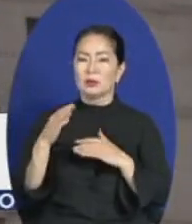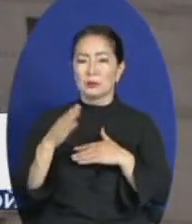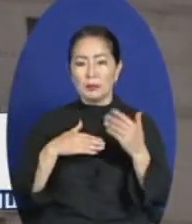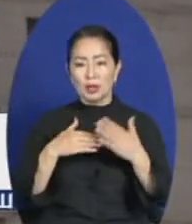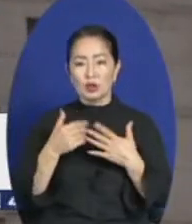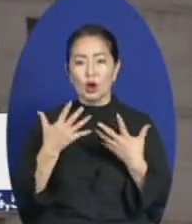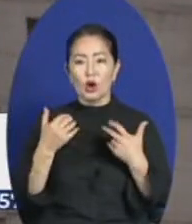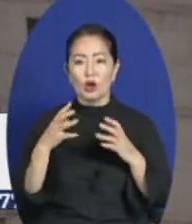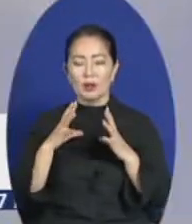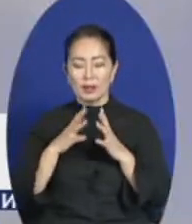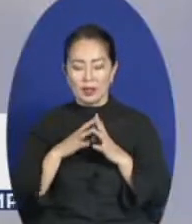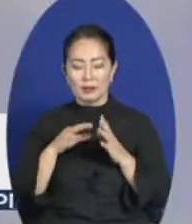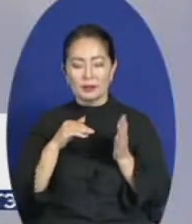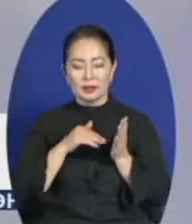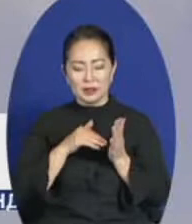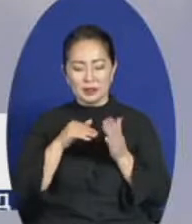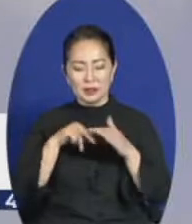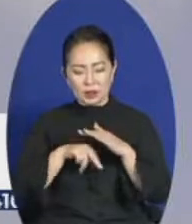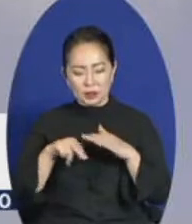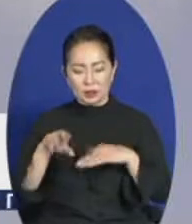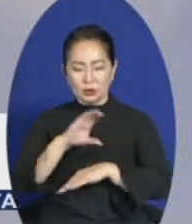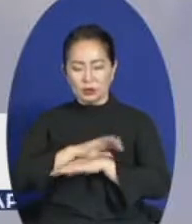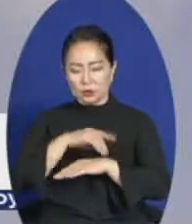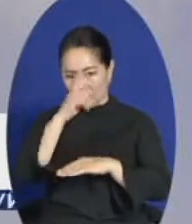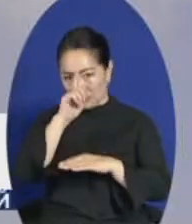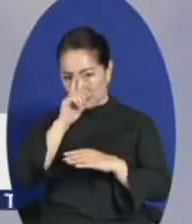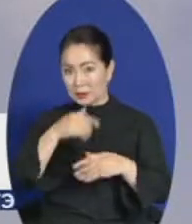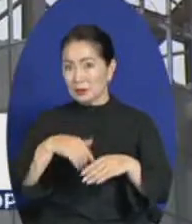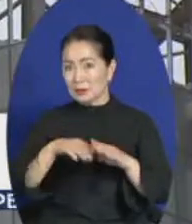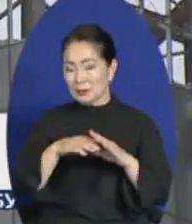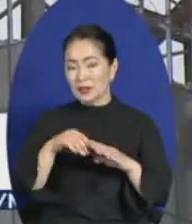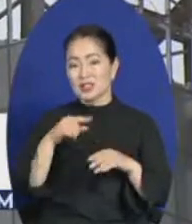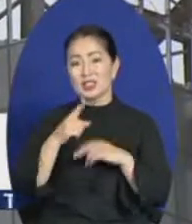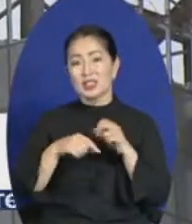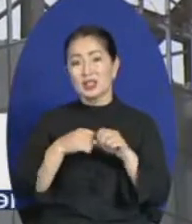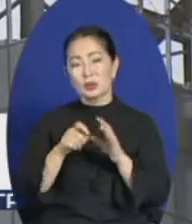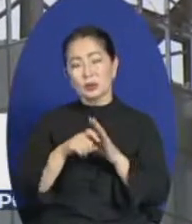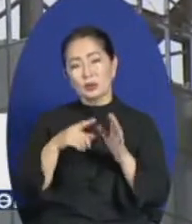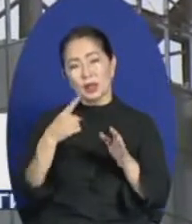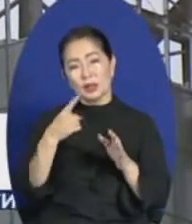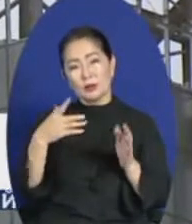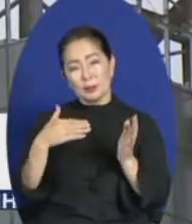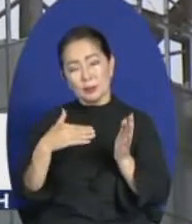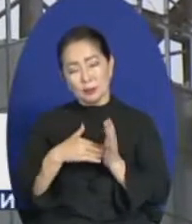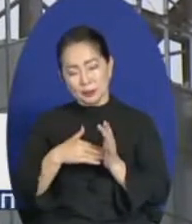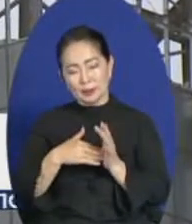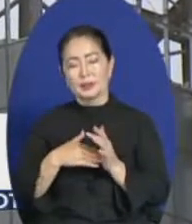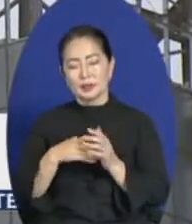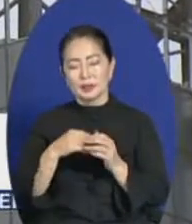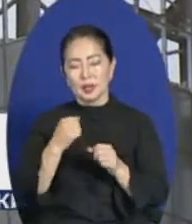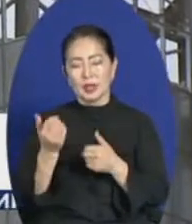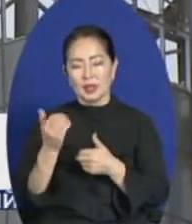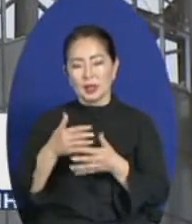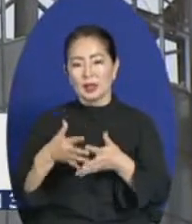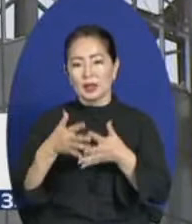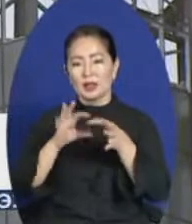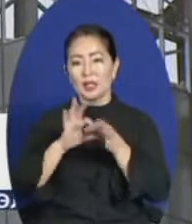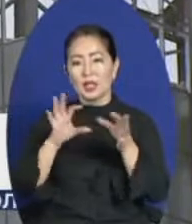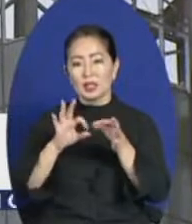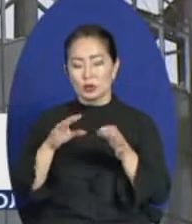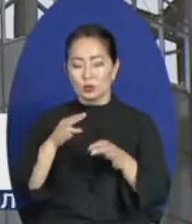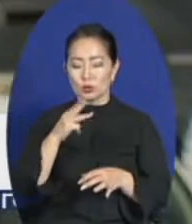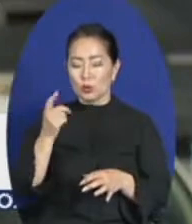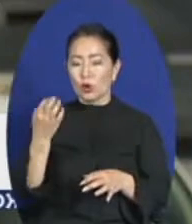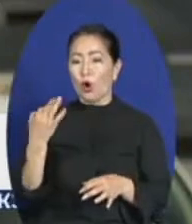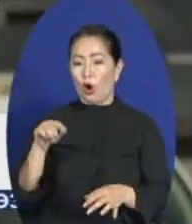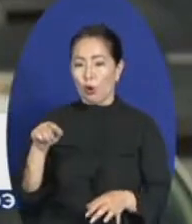цэцэрлэг сургууль эмнэлгийг барьж жилд 15,000 айлын орон сууцыг ашиглалтанд оруулсан өрнөн ажил амжилтаараа түүхэн ойгоо